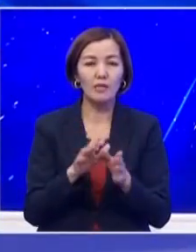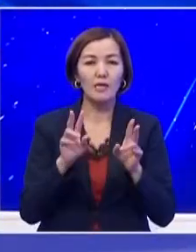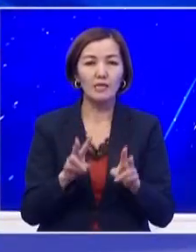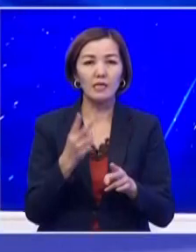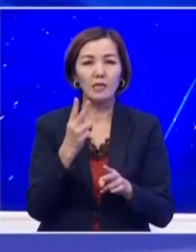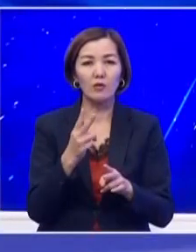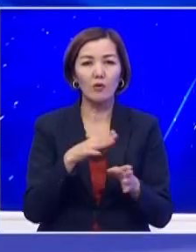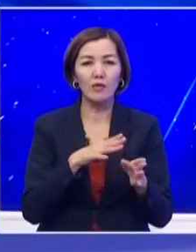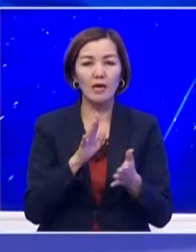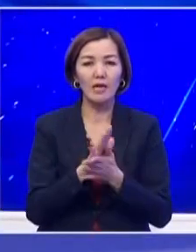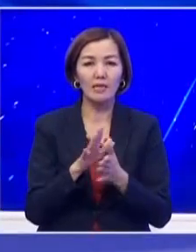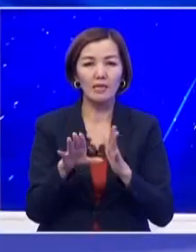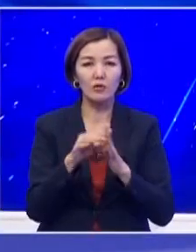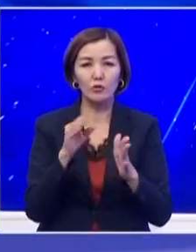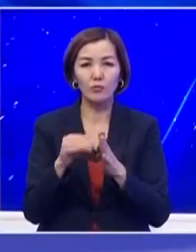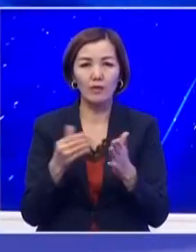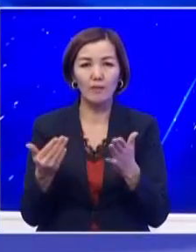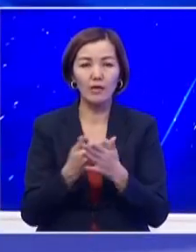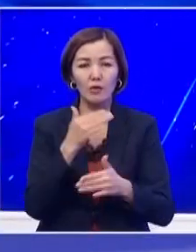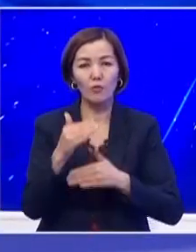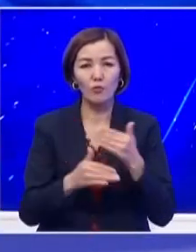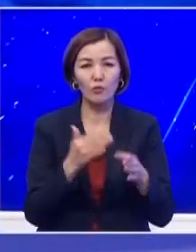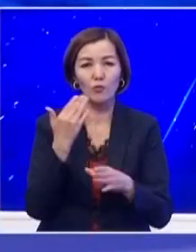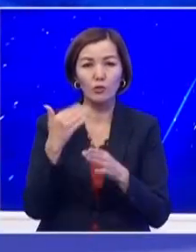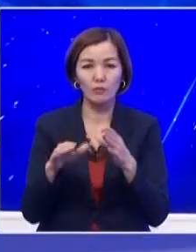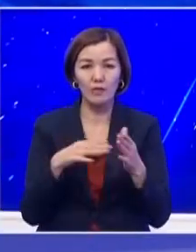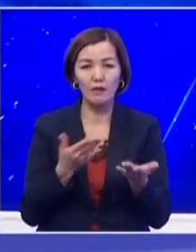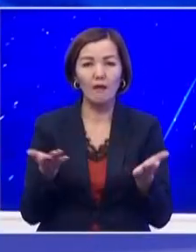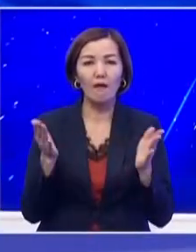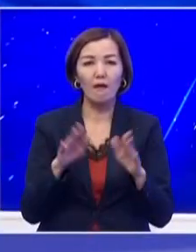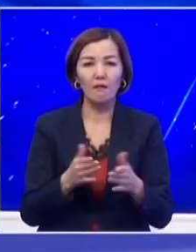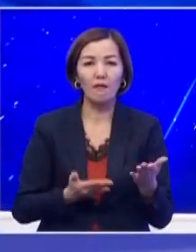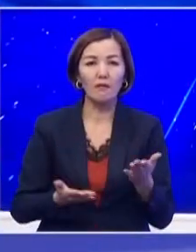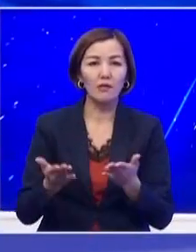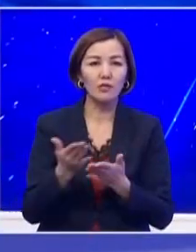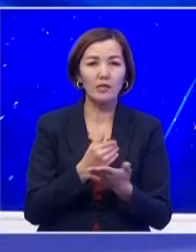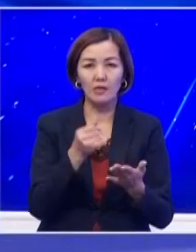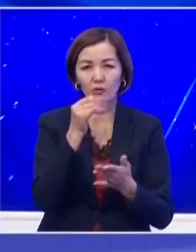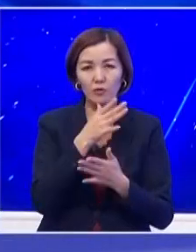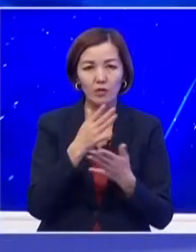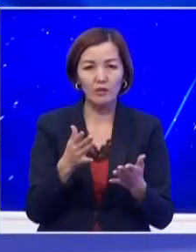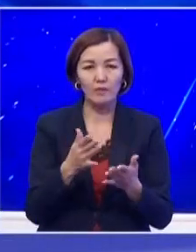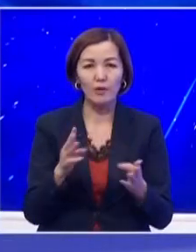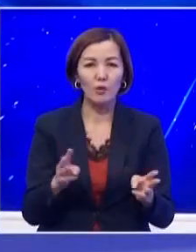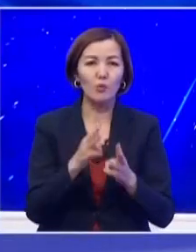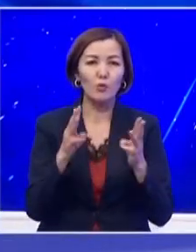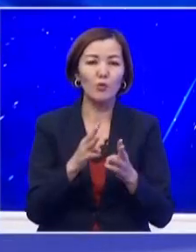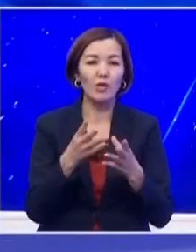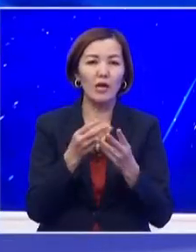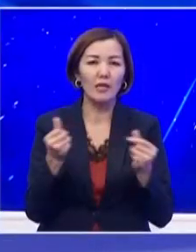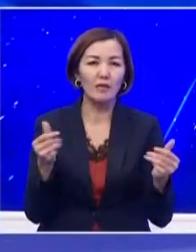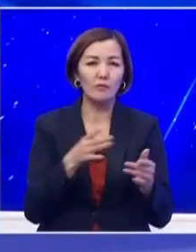полигонының тек екеуінде ғана қалдықтар сұрыпталып, қайта өңдеуге жіберіледі. Қалғанына жиналған қайталама шикізат құр өртеліп, күлге айналып